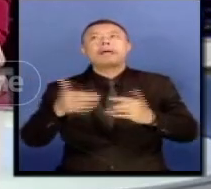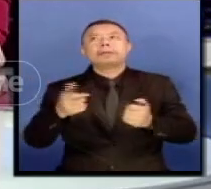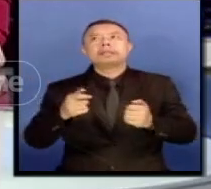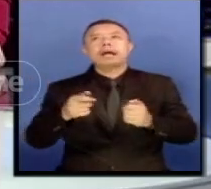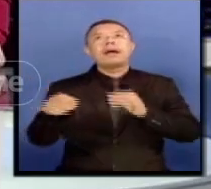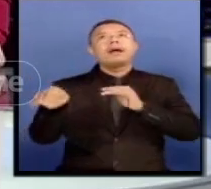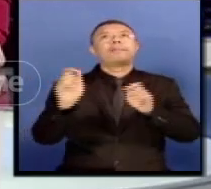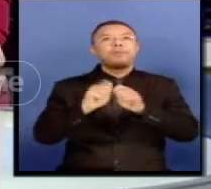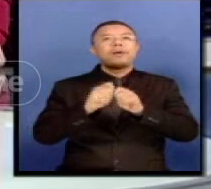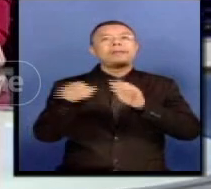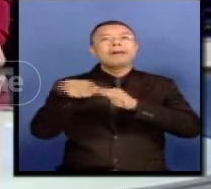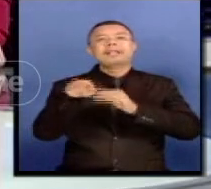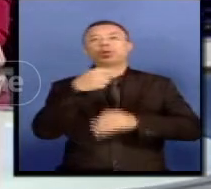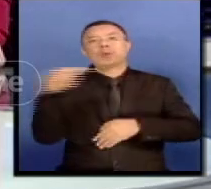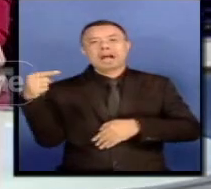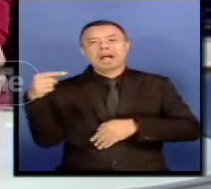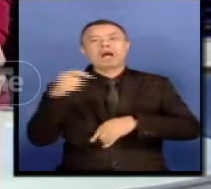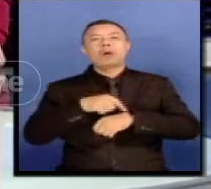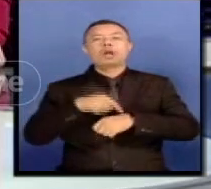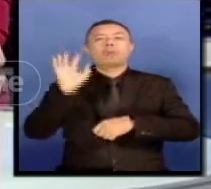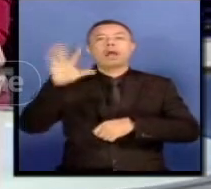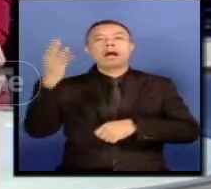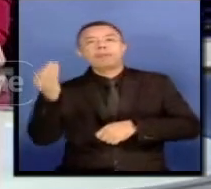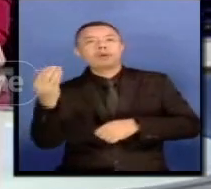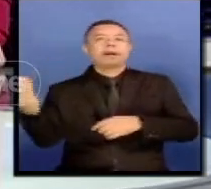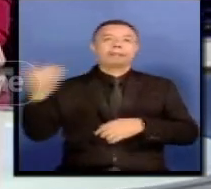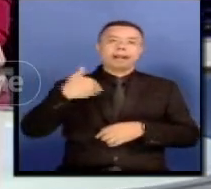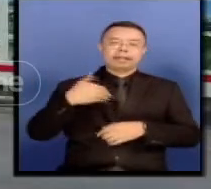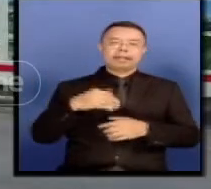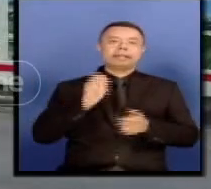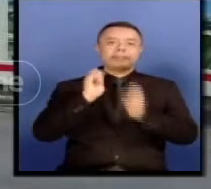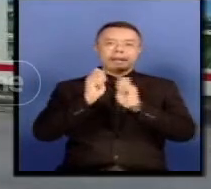kemacetan saat arus mudik hingga arus balik Lebaran.